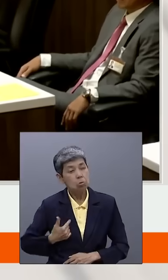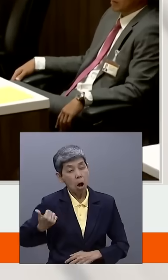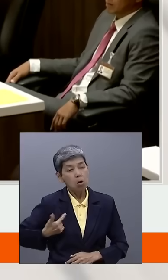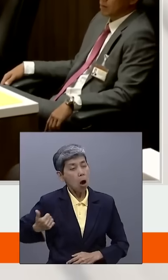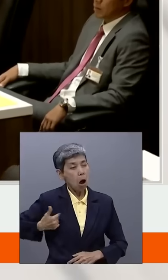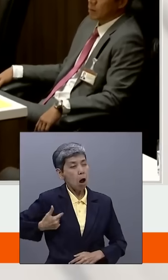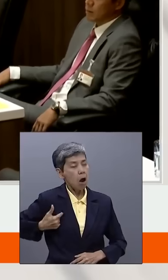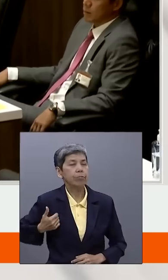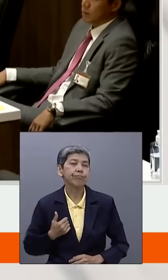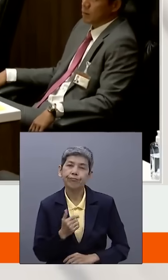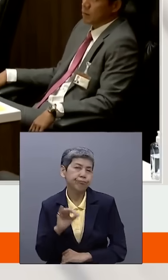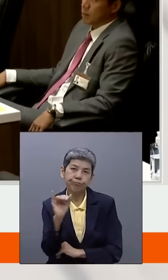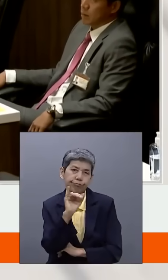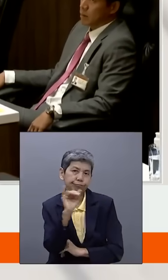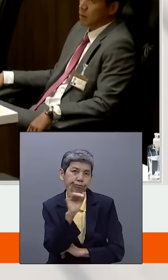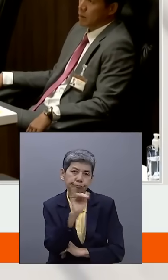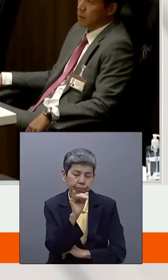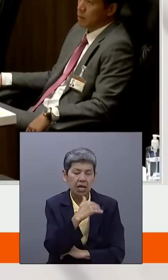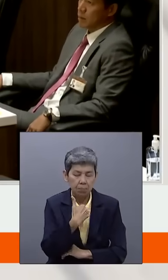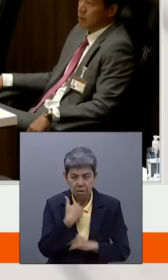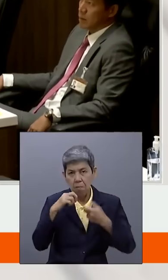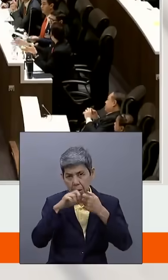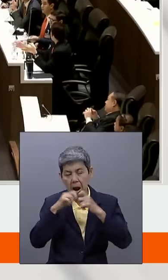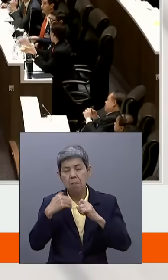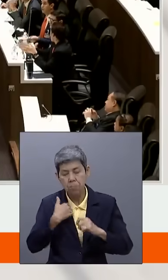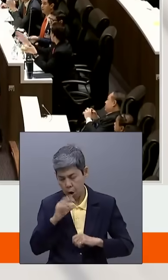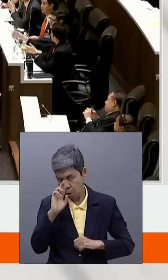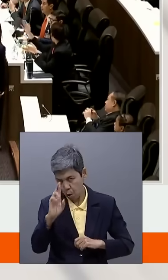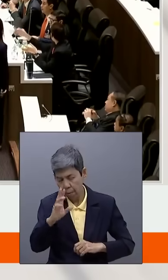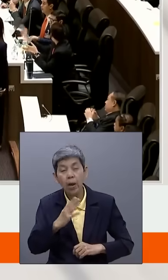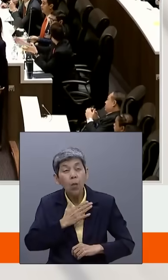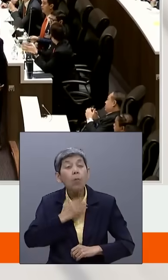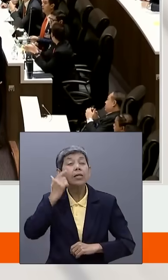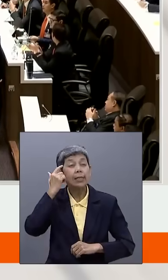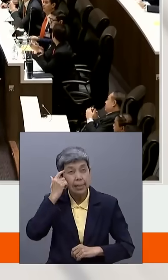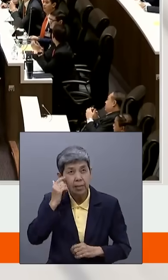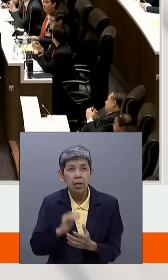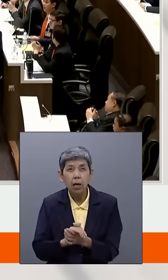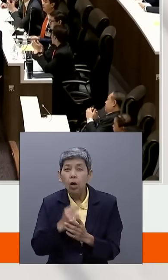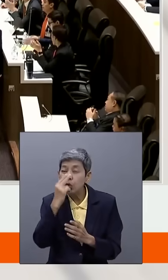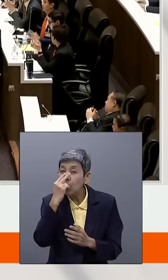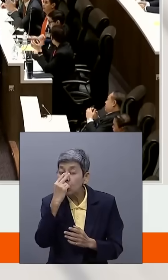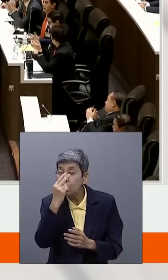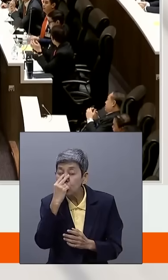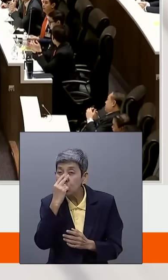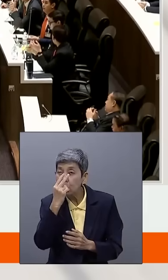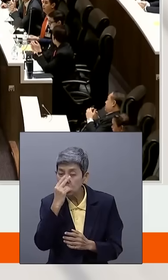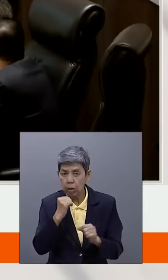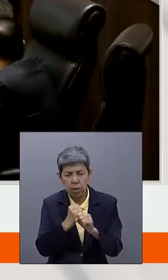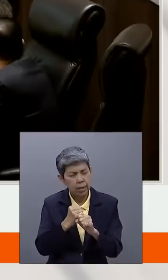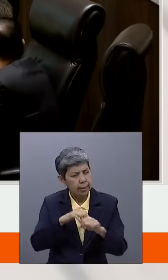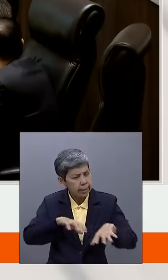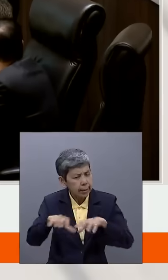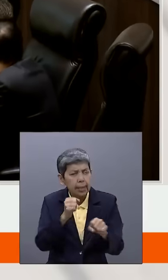ที่อยู ่ นะครับมันมีล็อกมีกับดักมากมายฉะนั้นผมคิดว่ามันอยู่ที่การออกแบบจาก